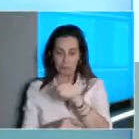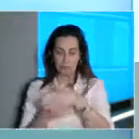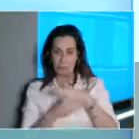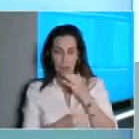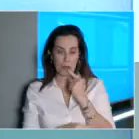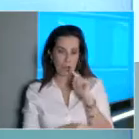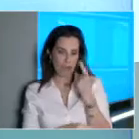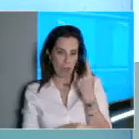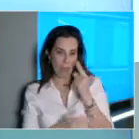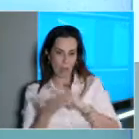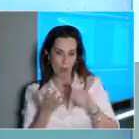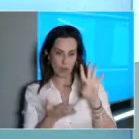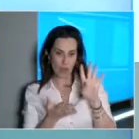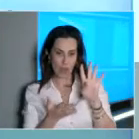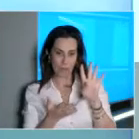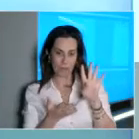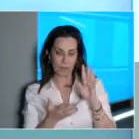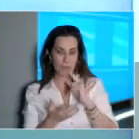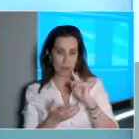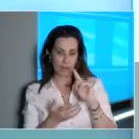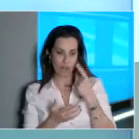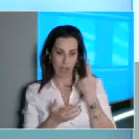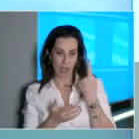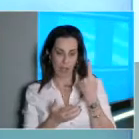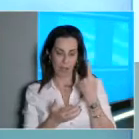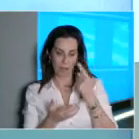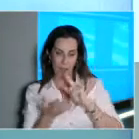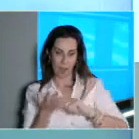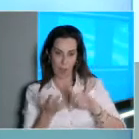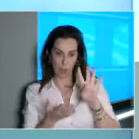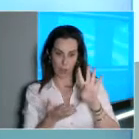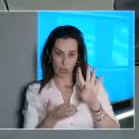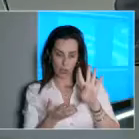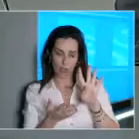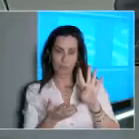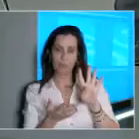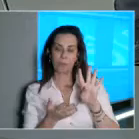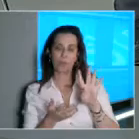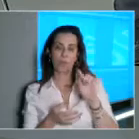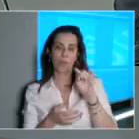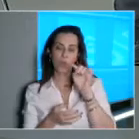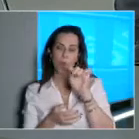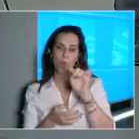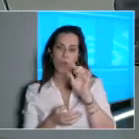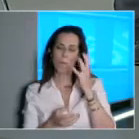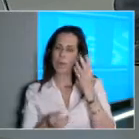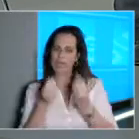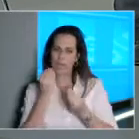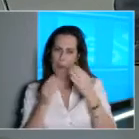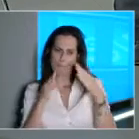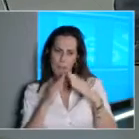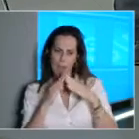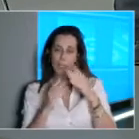שנה וארבעה חודשים, תכף גם נוכל לראות אותו בתמונה למטה בתחתית העמוד, משחק בחצר